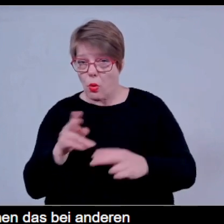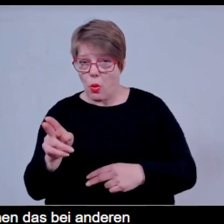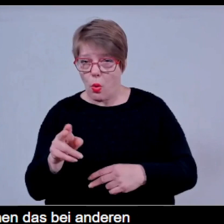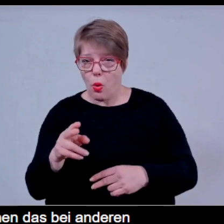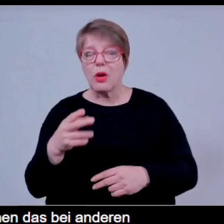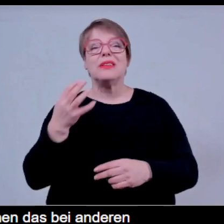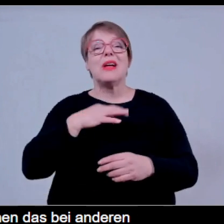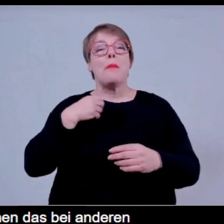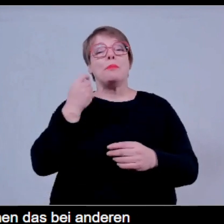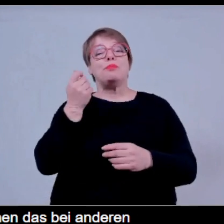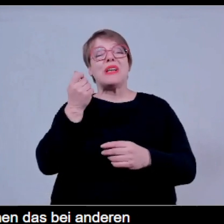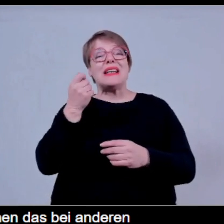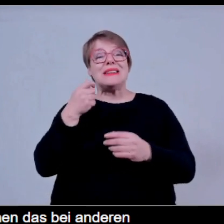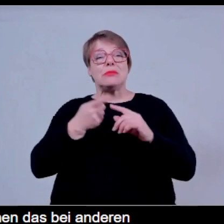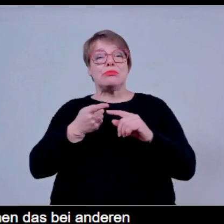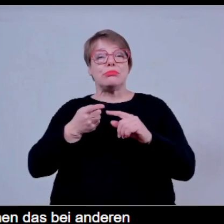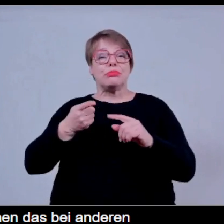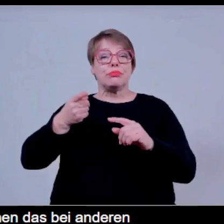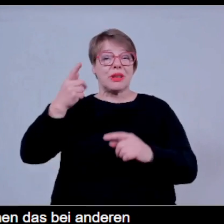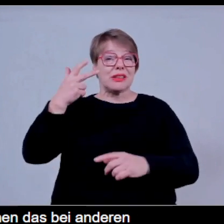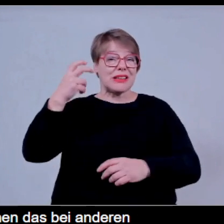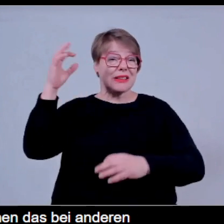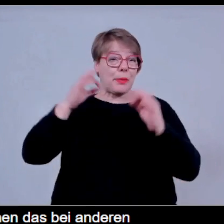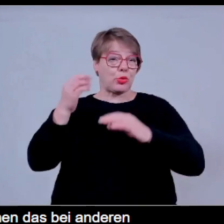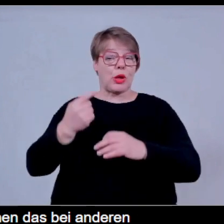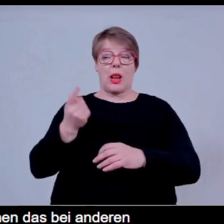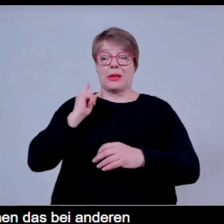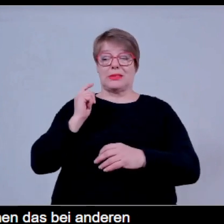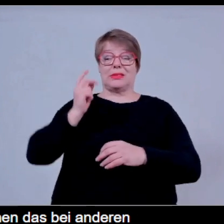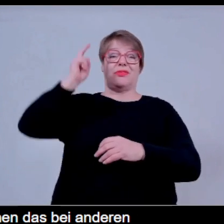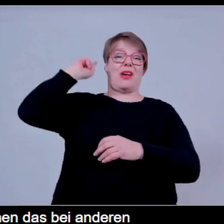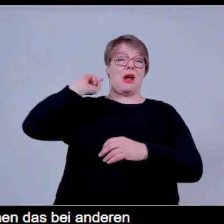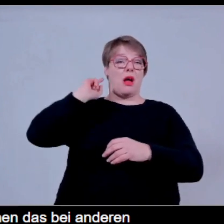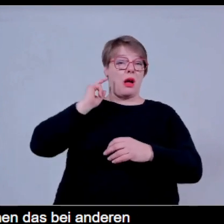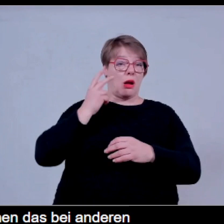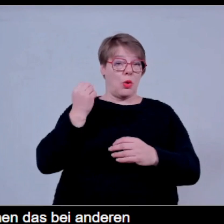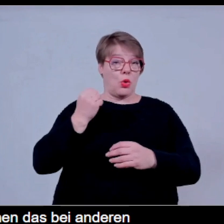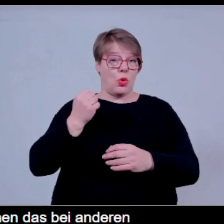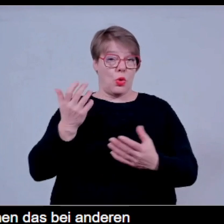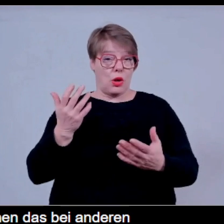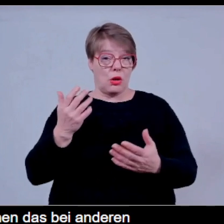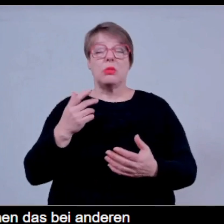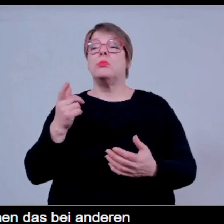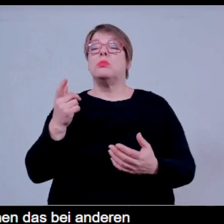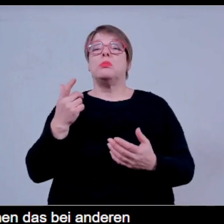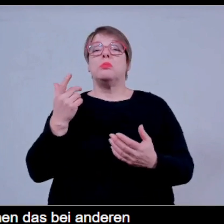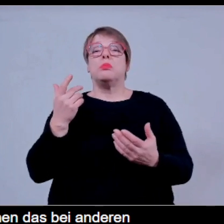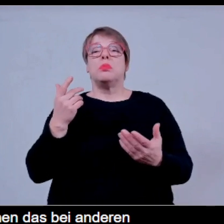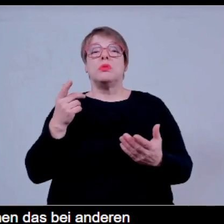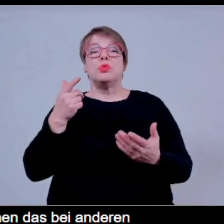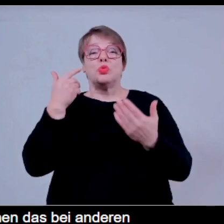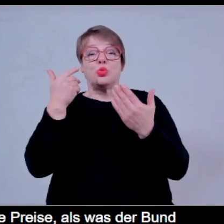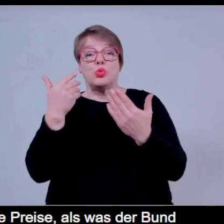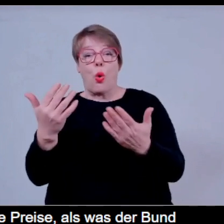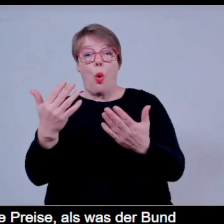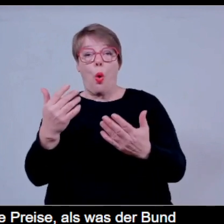ja nicht mehr so laut sind wie noch vor kurzem. Und jetzt würden wir diese Anlagen wirtschaftlich verhindern. Das